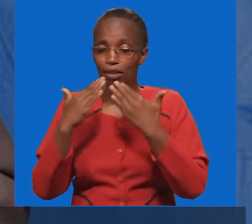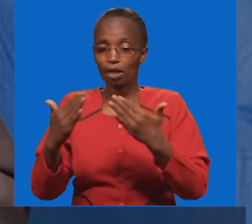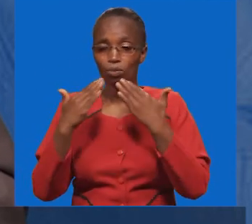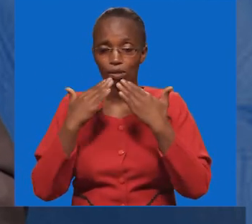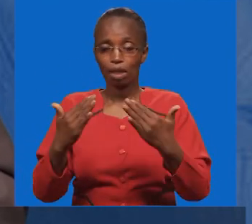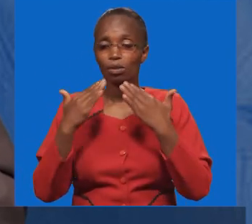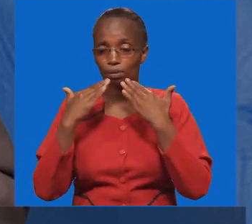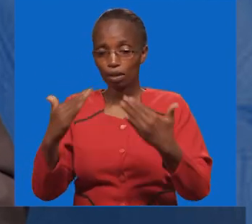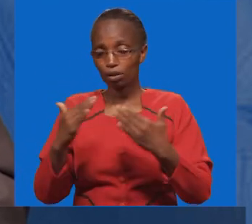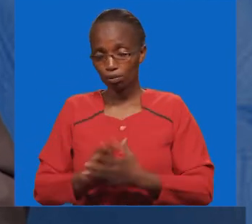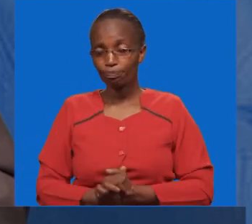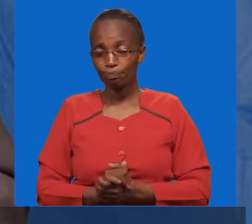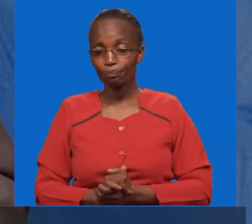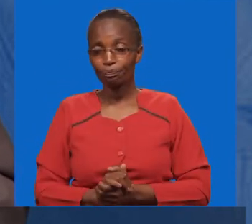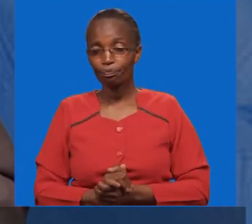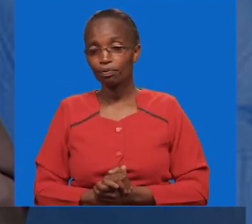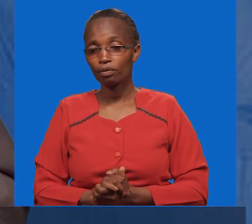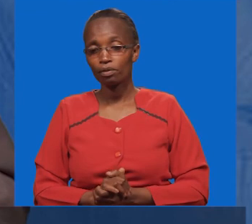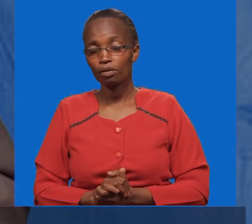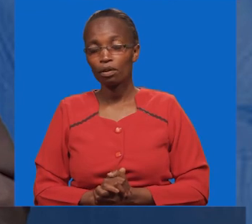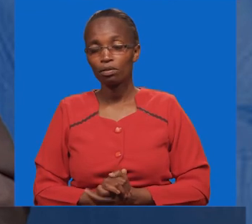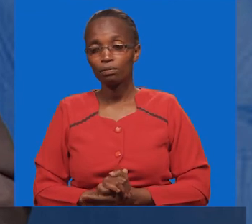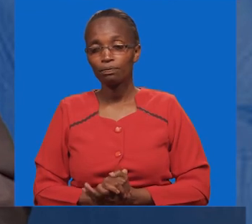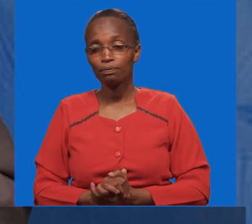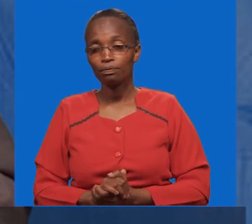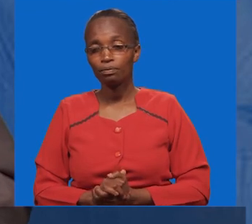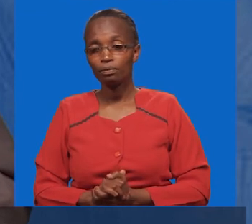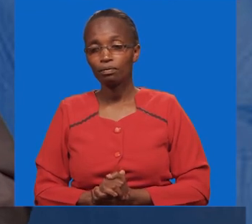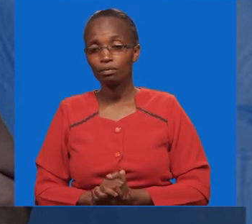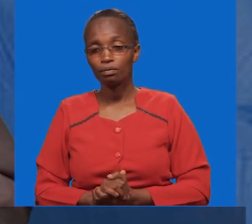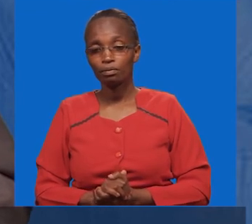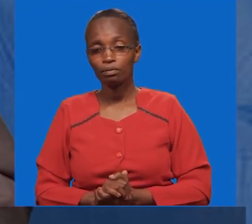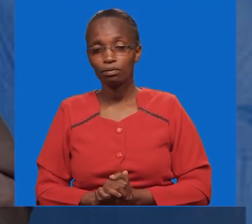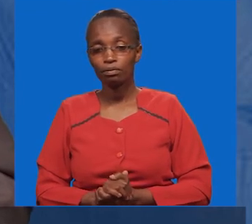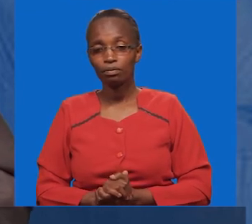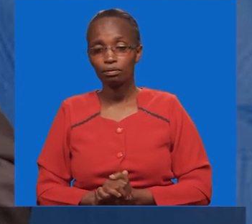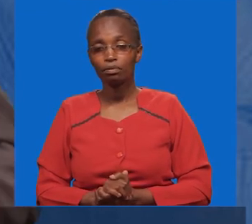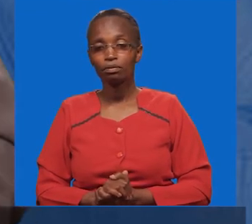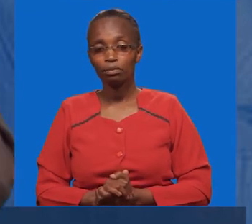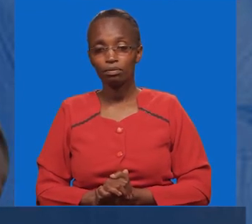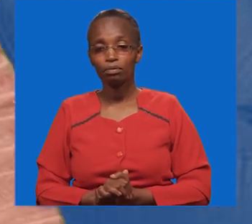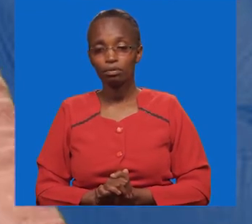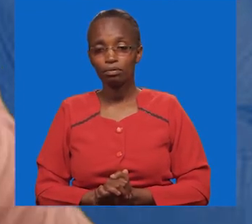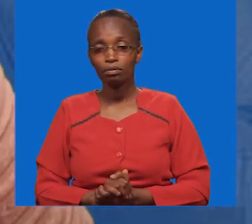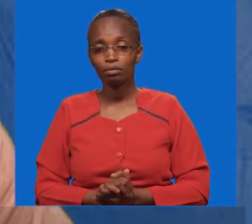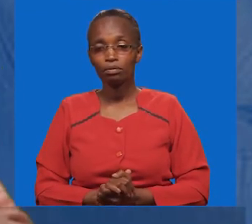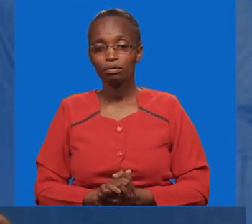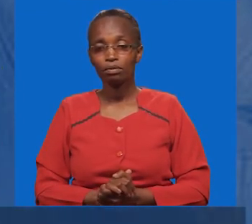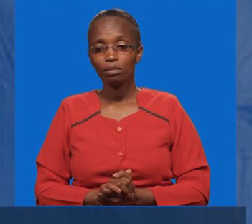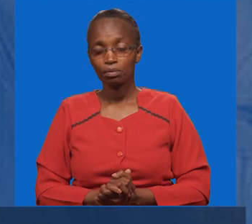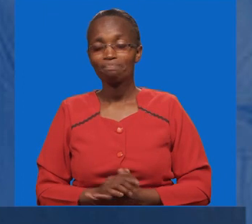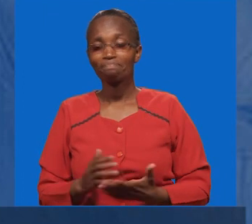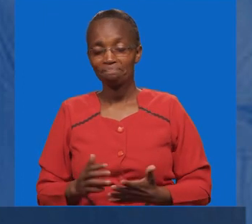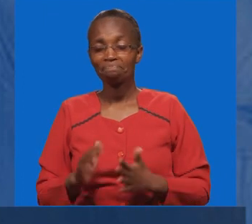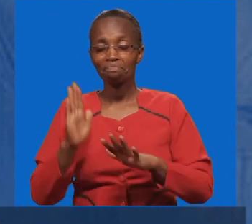kupitia kueneza habari njema. Asante na Mungu akubariki. Hadi siku jingine. Shukrani.